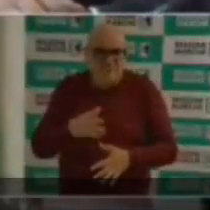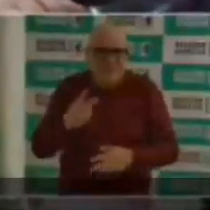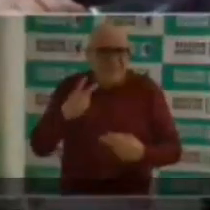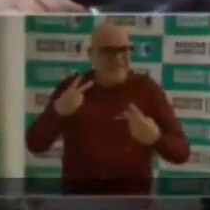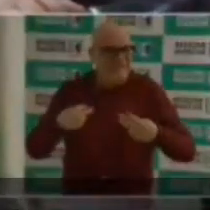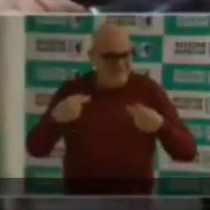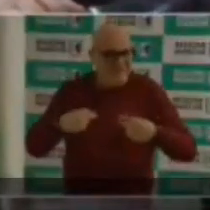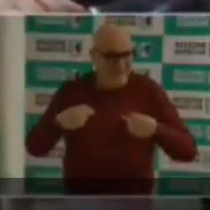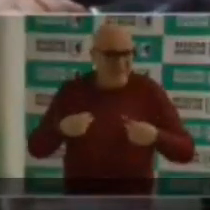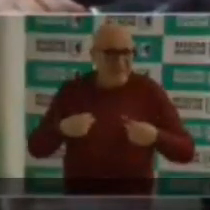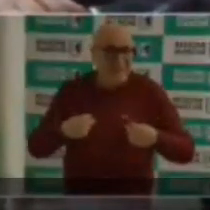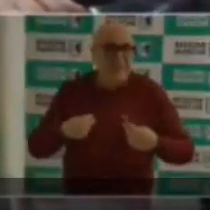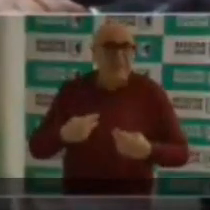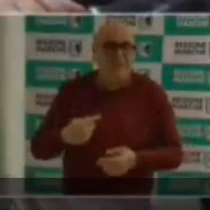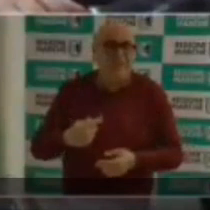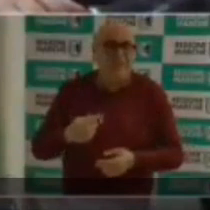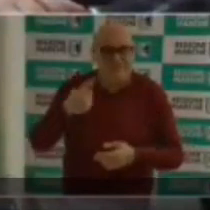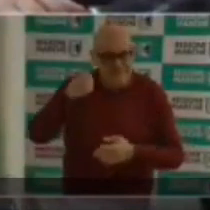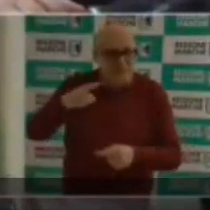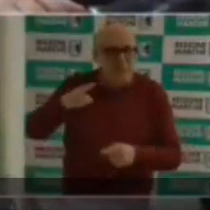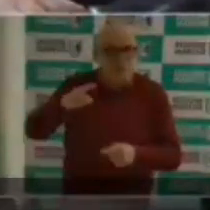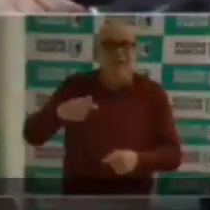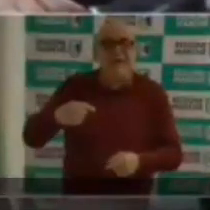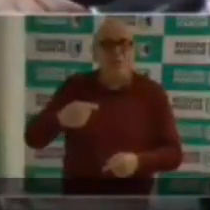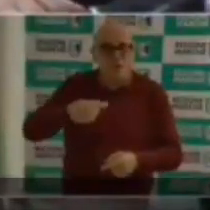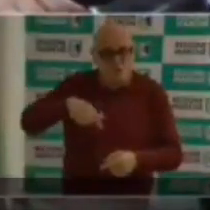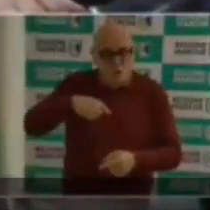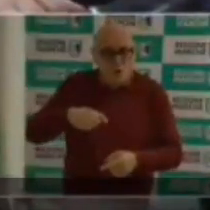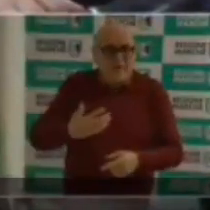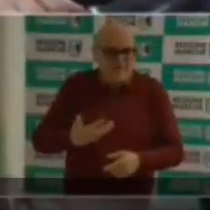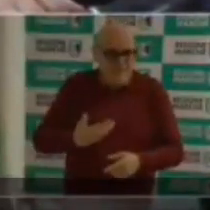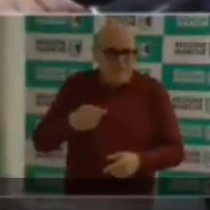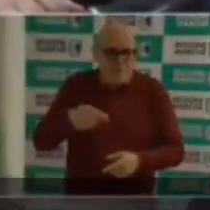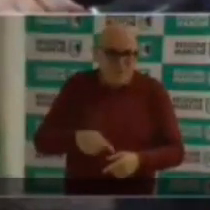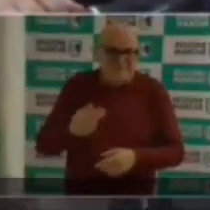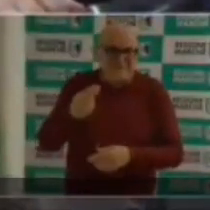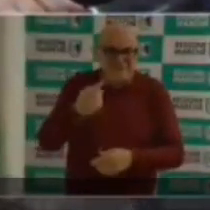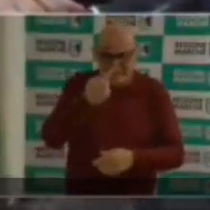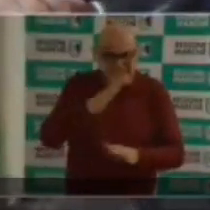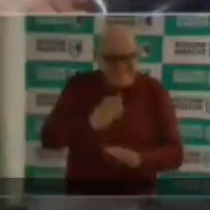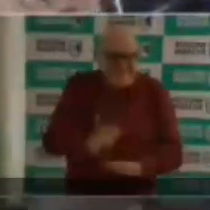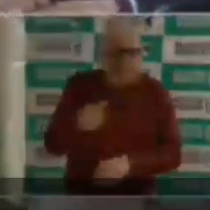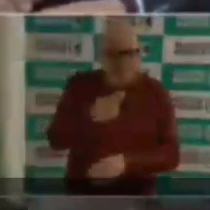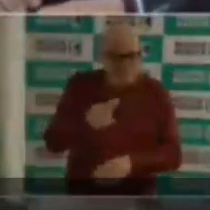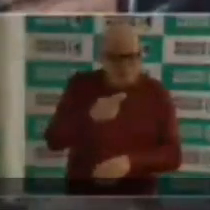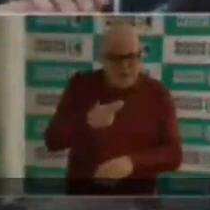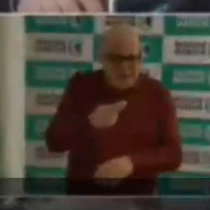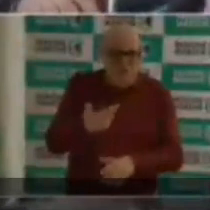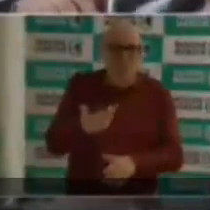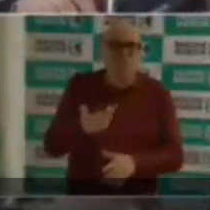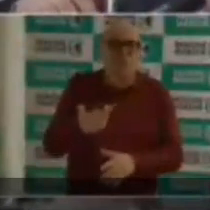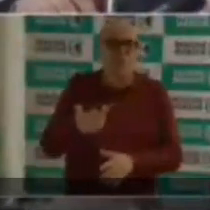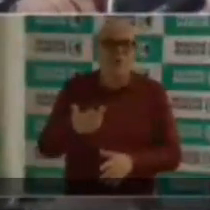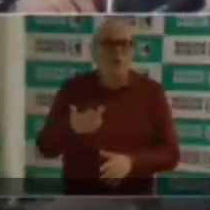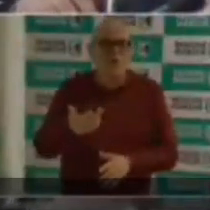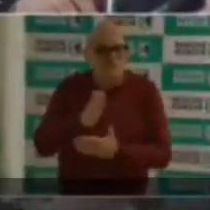quando comunque abbiamo insomma queste progettualità, questi bandi, c'è sempre un'interlocuzione con